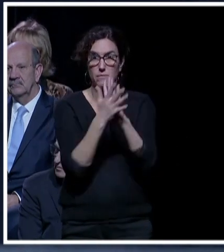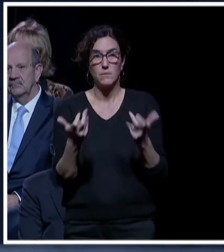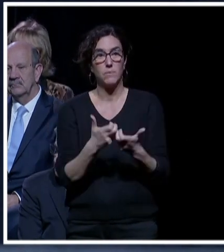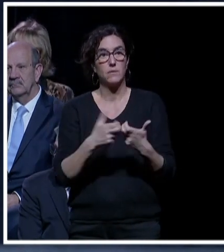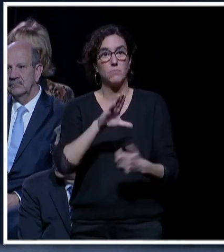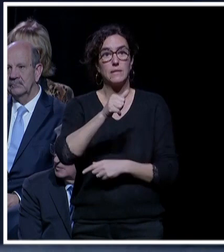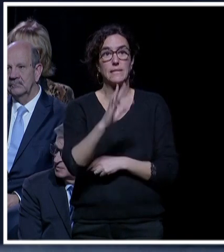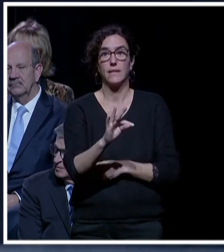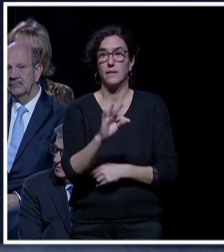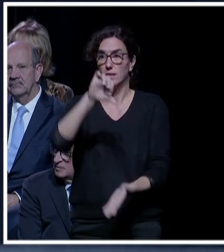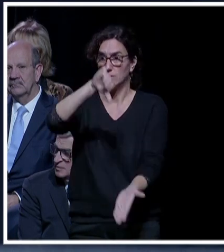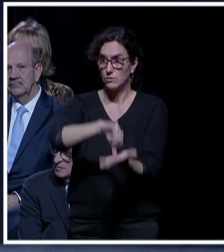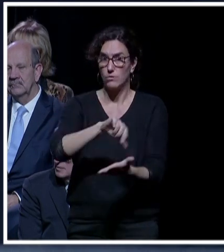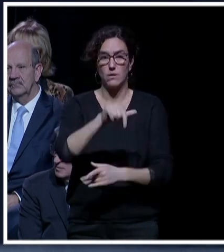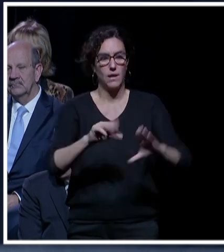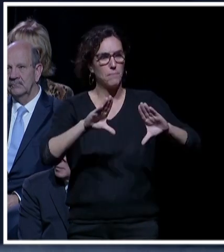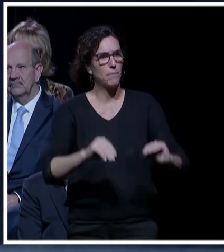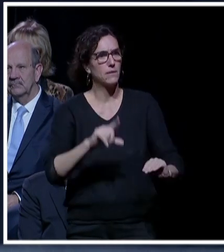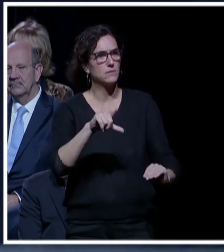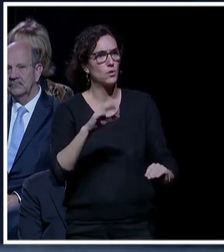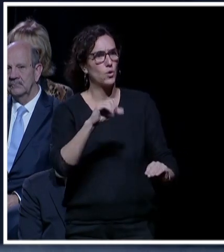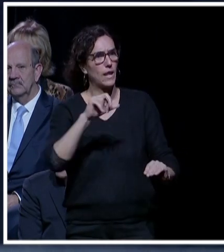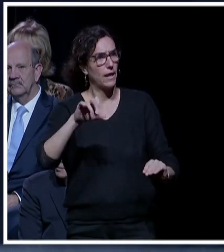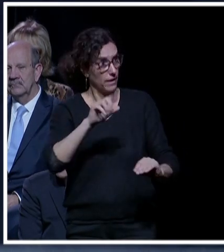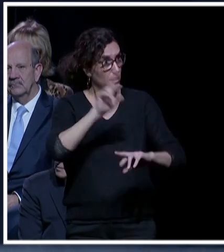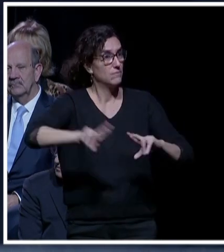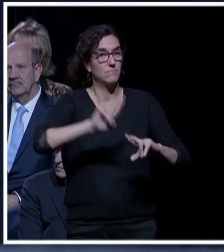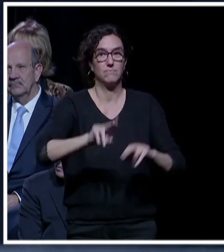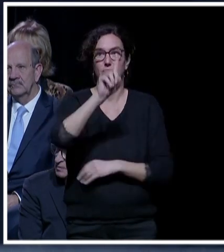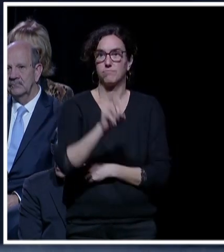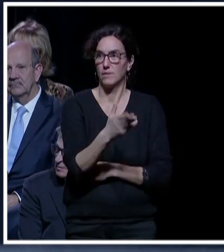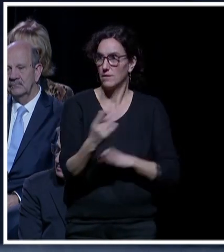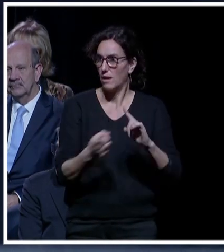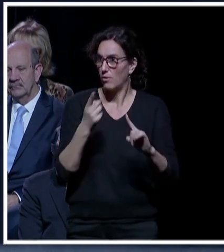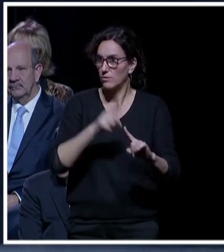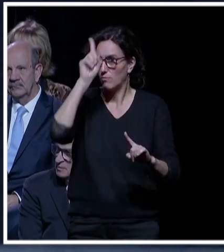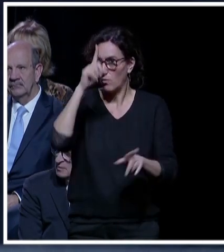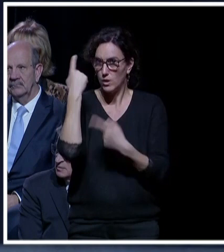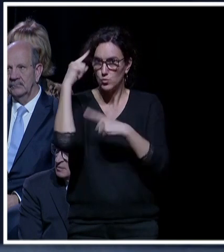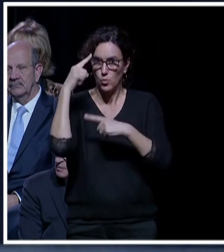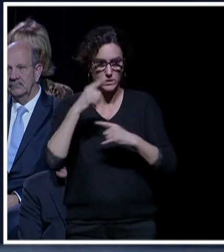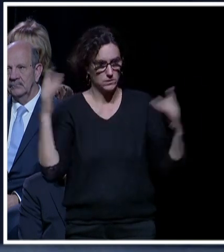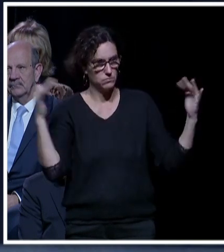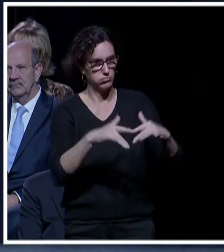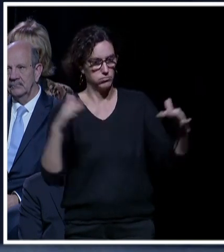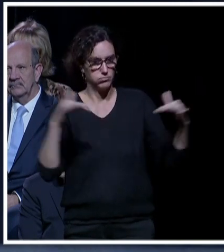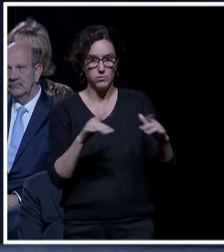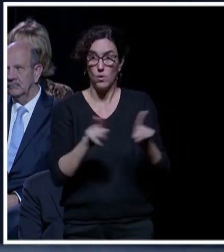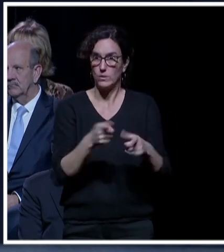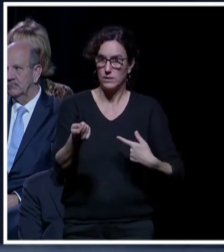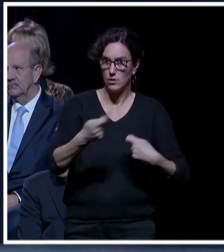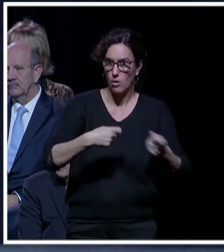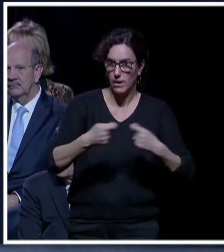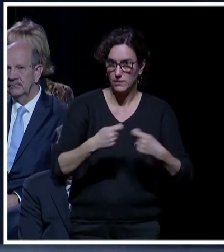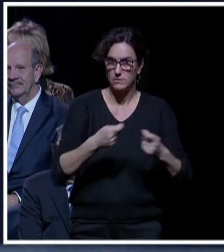Leclerc sont désormais engagés. C'est important pour ce secteur qui accueille beaucoup de touristes, qui accueille de très beaux commerces de la ville, n'est-ce pas, monsieur